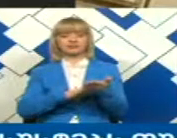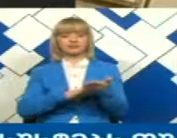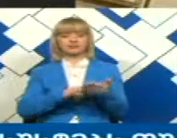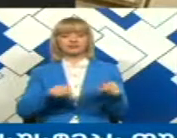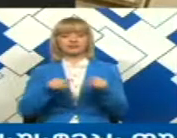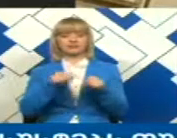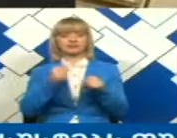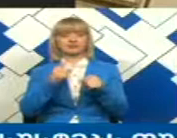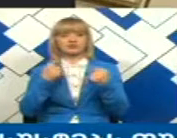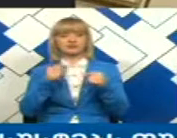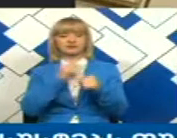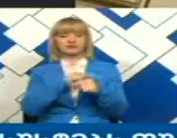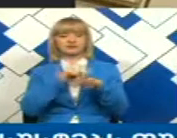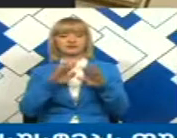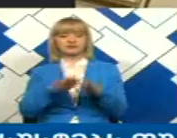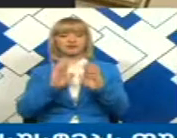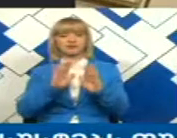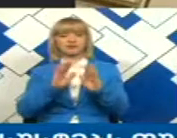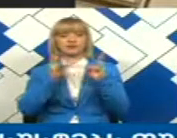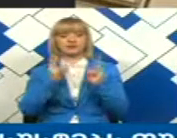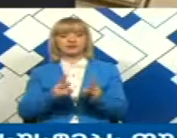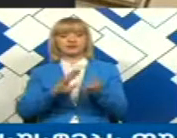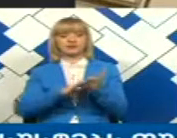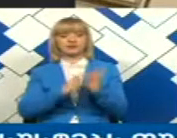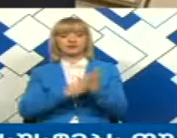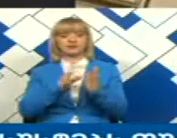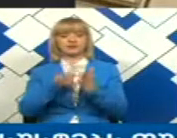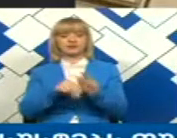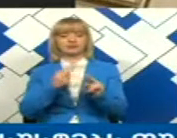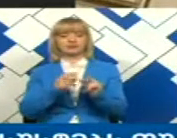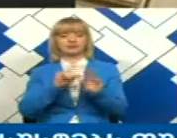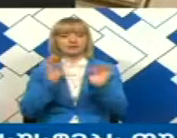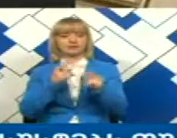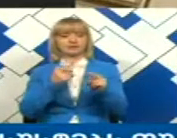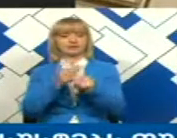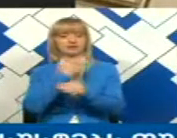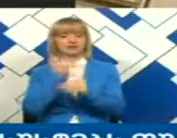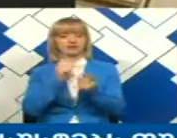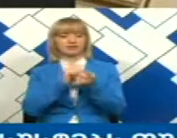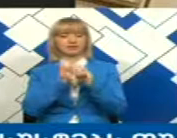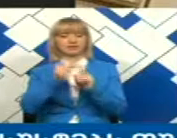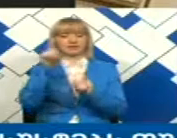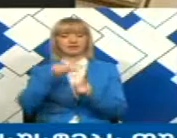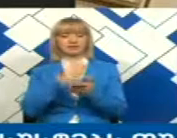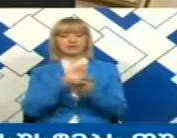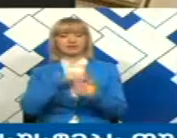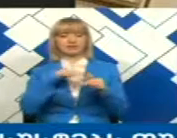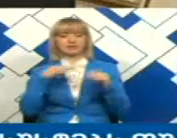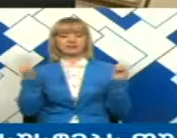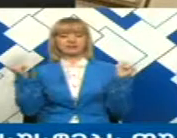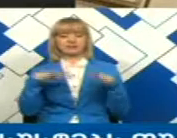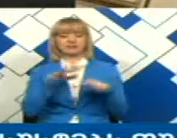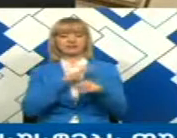ისევე როგორც სხვა დაწესებულებები. Ogon sagangebo mdgomareobashi, amiton aranaeri sheperxeba arave pirikit valdebulia parlamenti ro